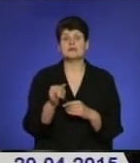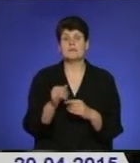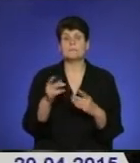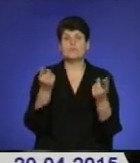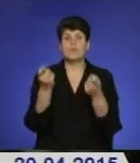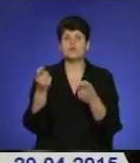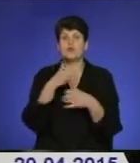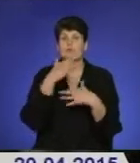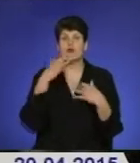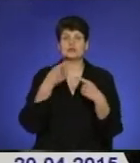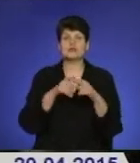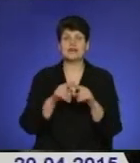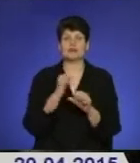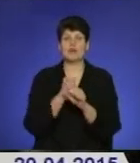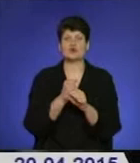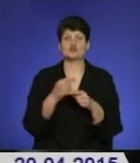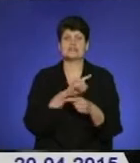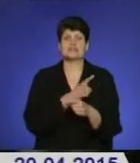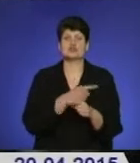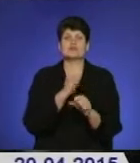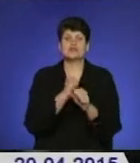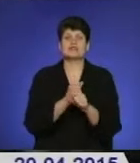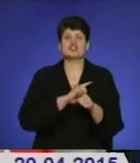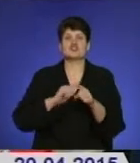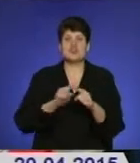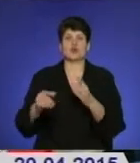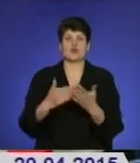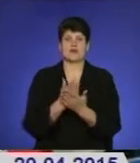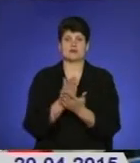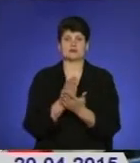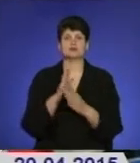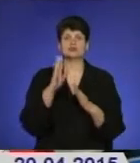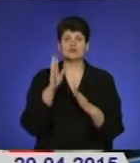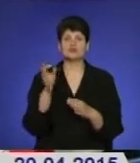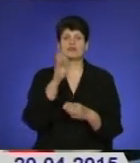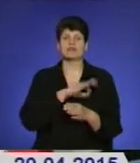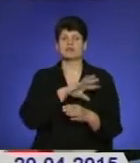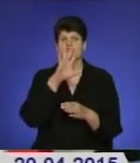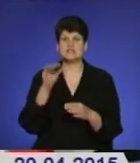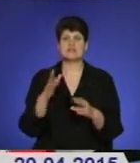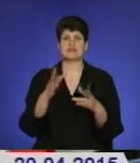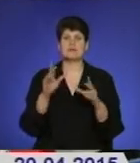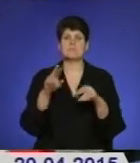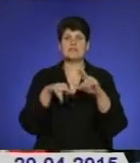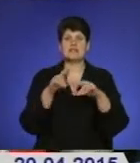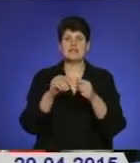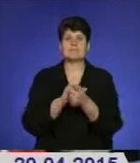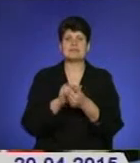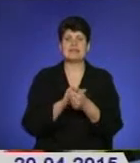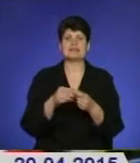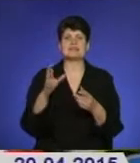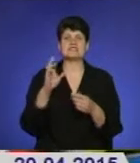багато техніки і багато робочої сили. Для того, щоб це зробити швидко, якісно. Будуть використані, в принципі, всі будівельні матеріали, починаючи від